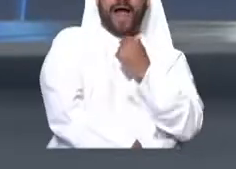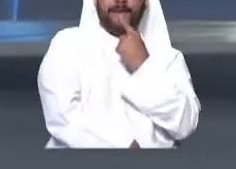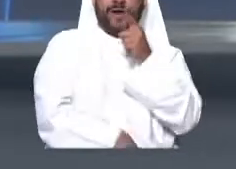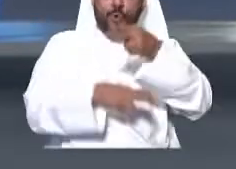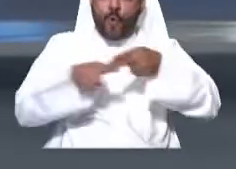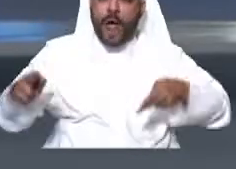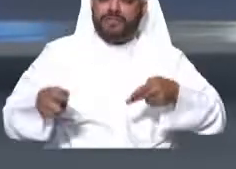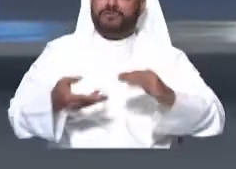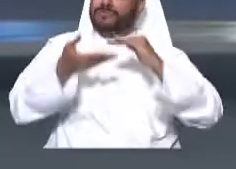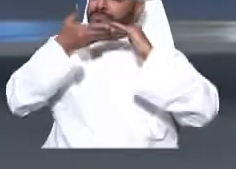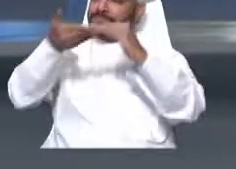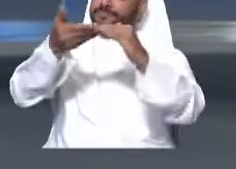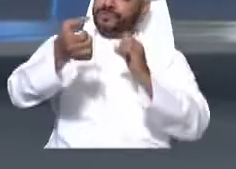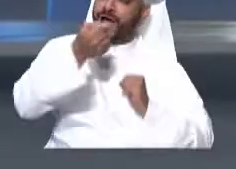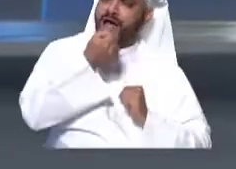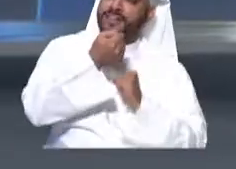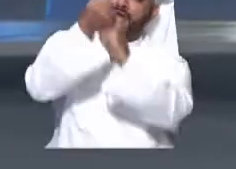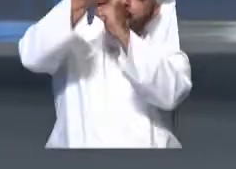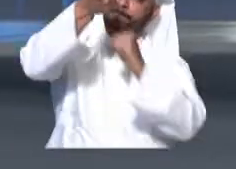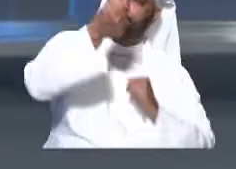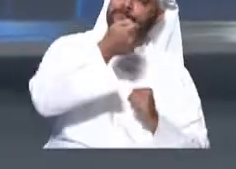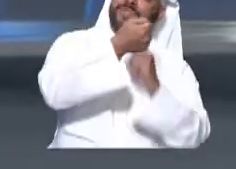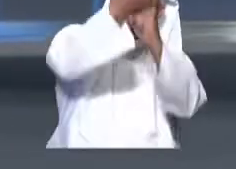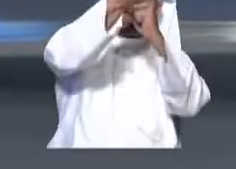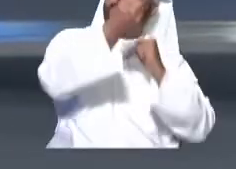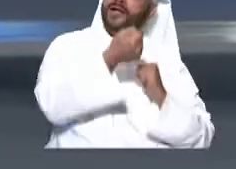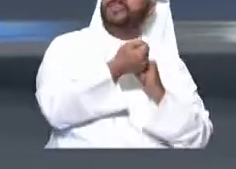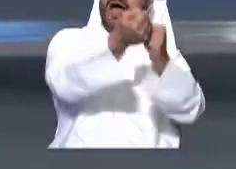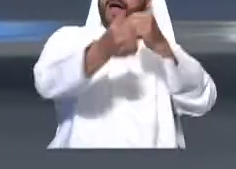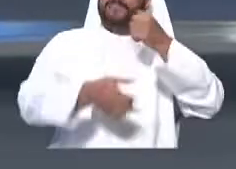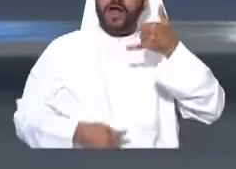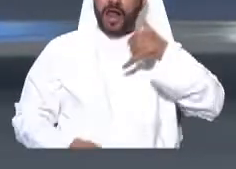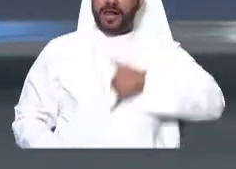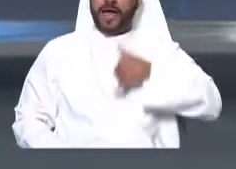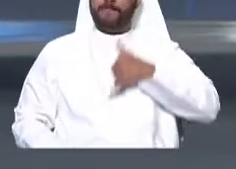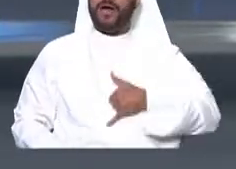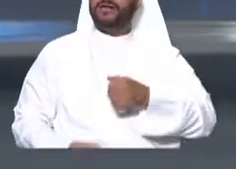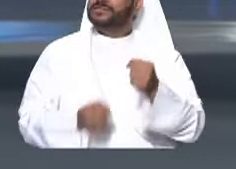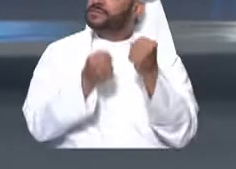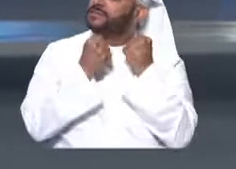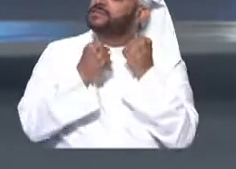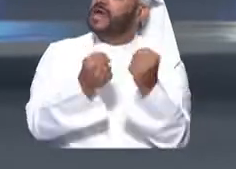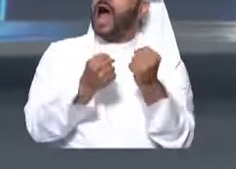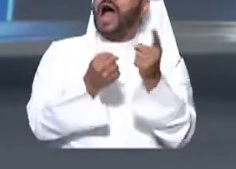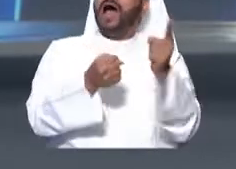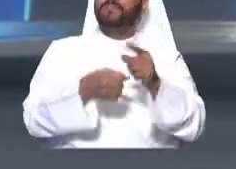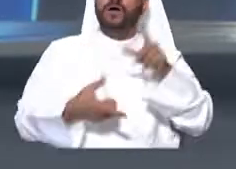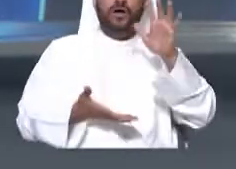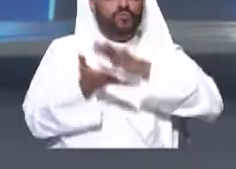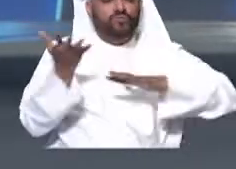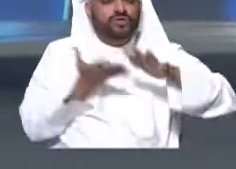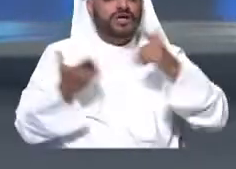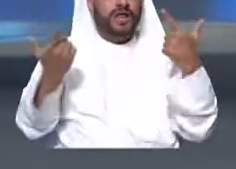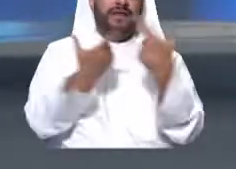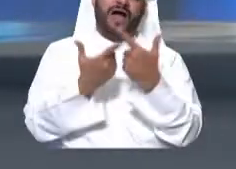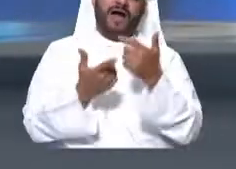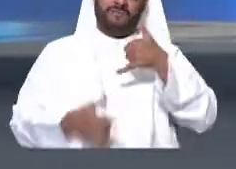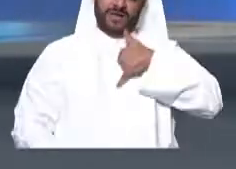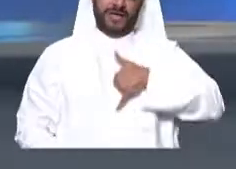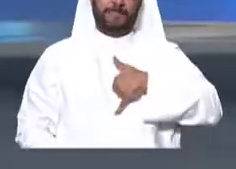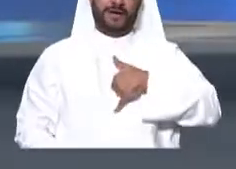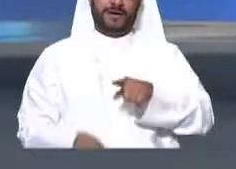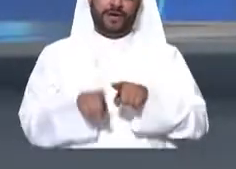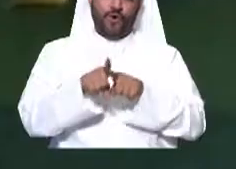إطار دعم دولة الكويت لليمنيين في ظروف اقتصادية صعبة يمر بها اليمن الشقيق.